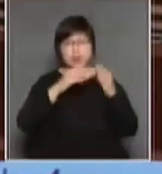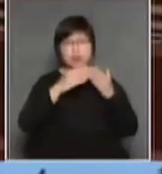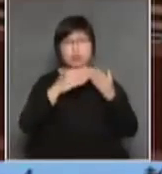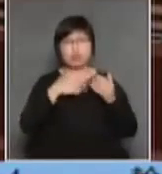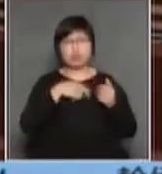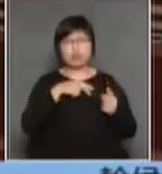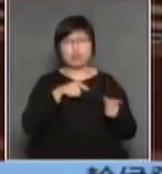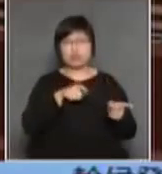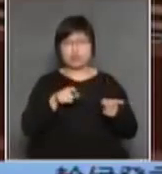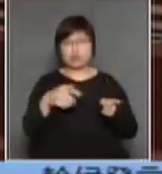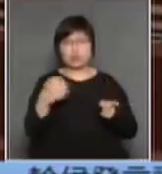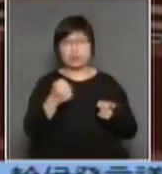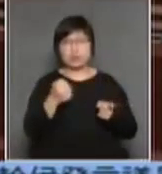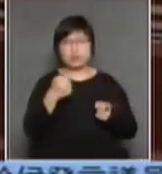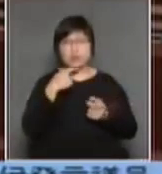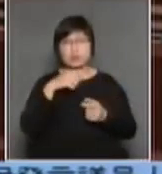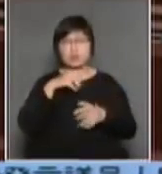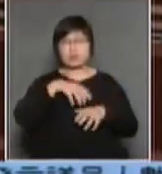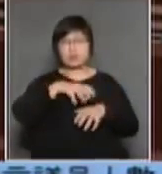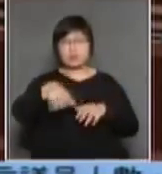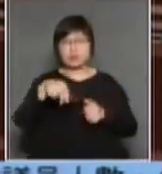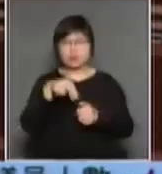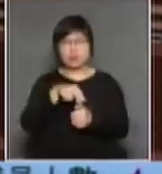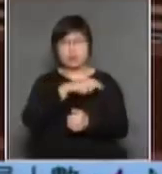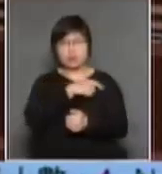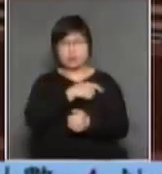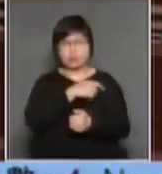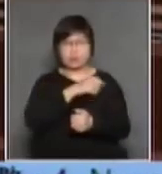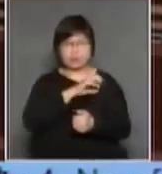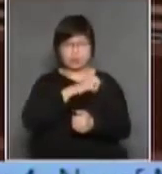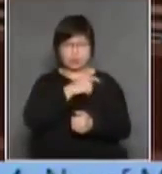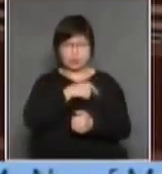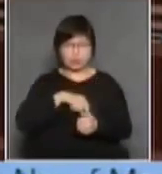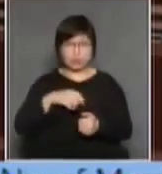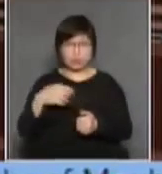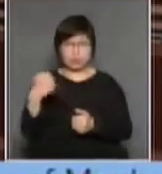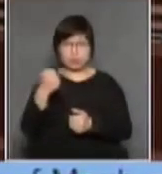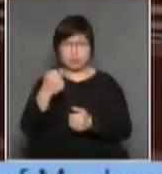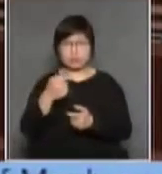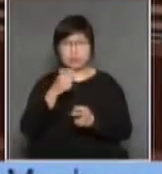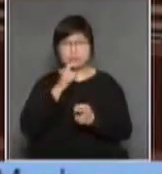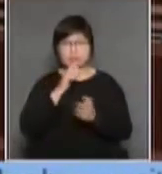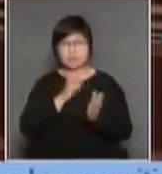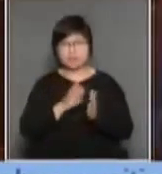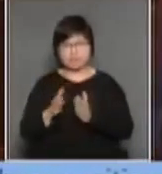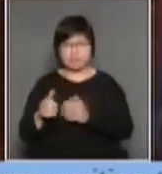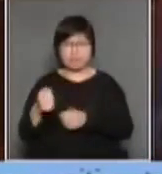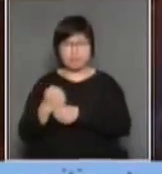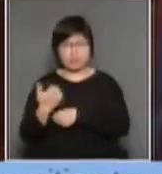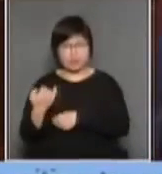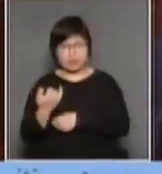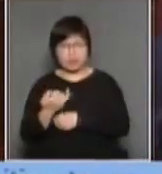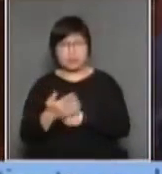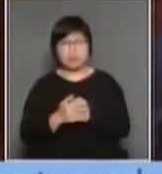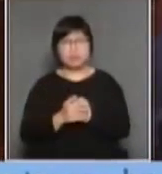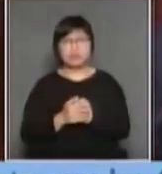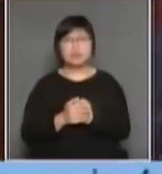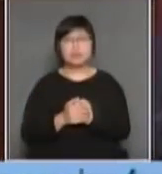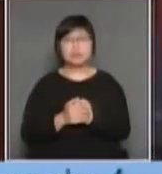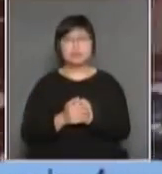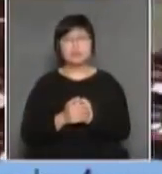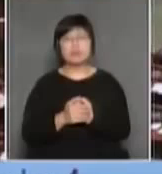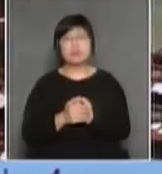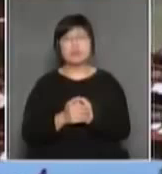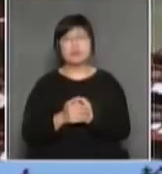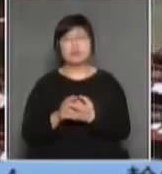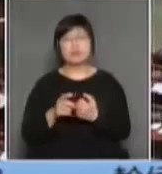係區管會嘅主席呢，等佢哋可以以區為本去處理市政嘅服務呢？局長。 局長。